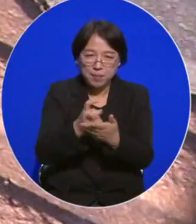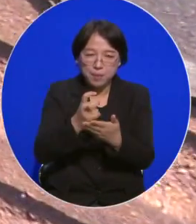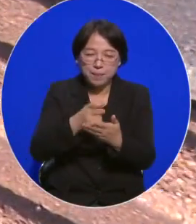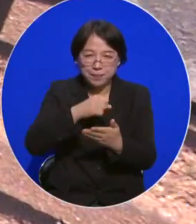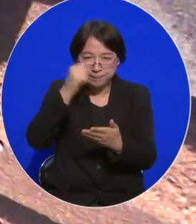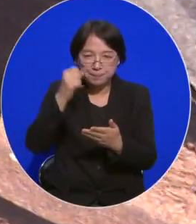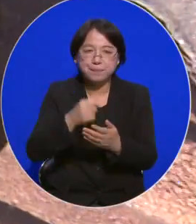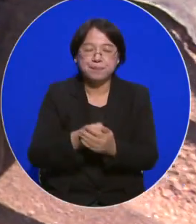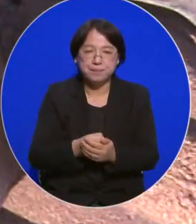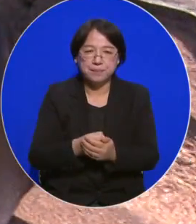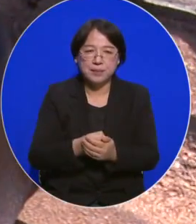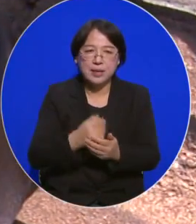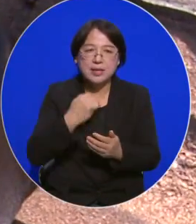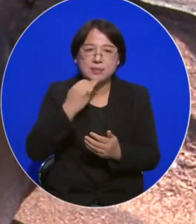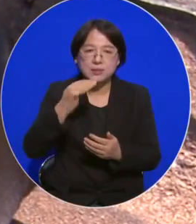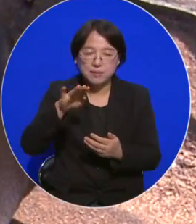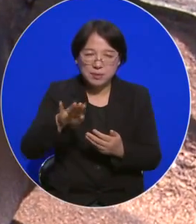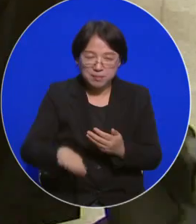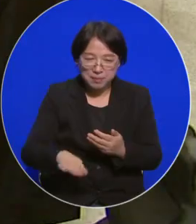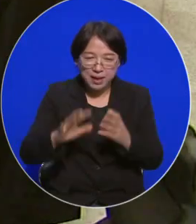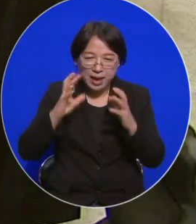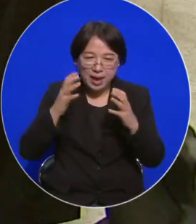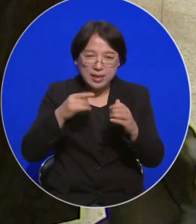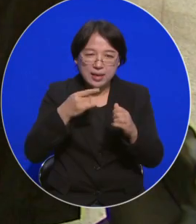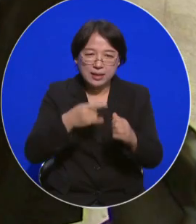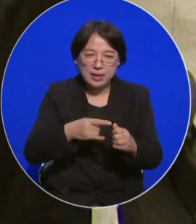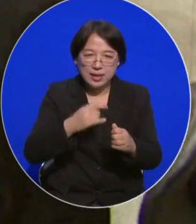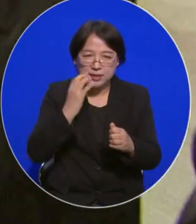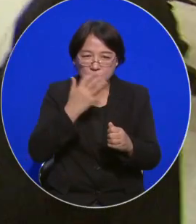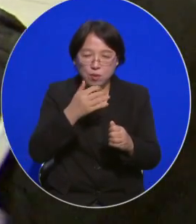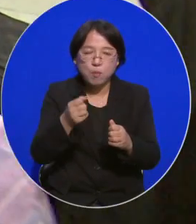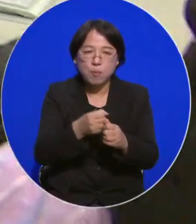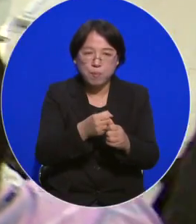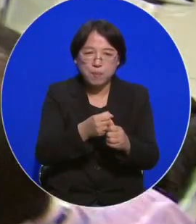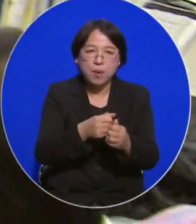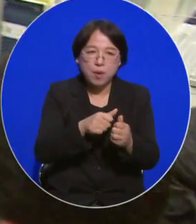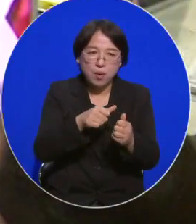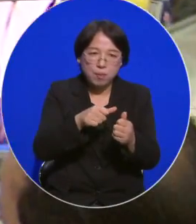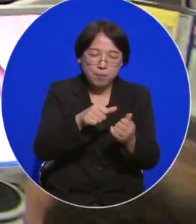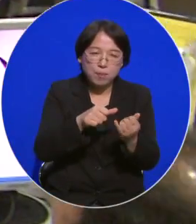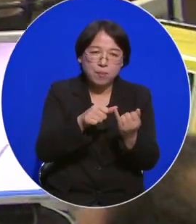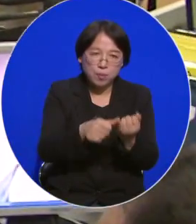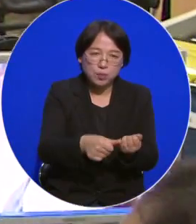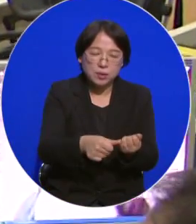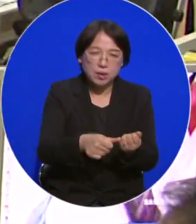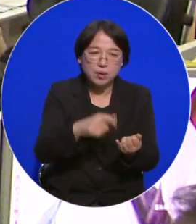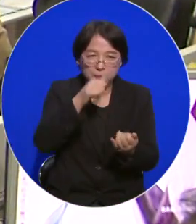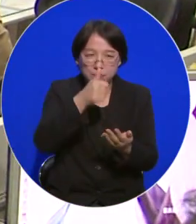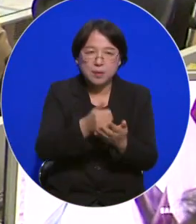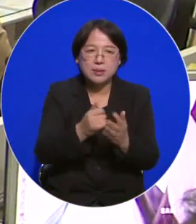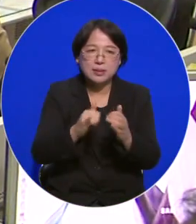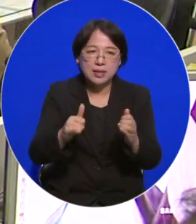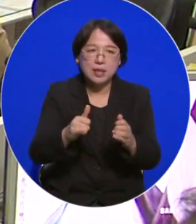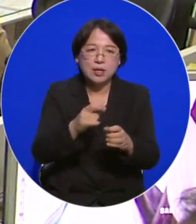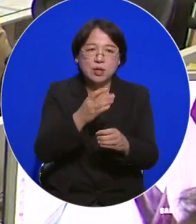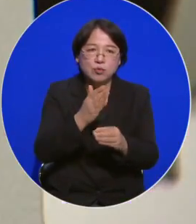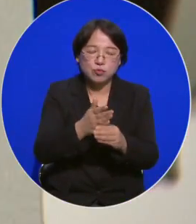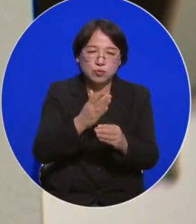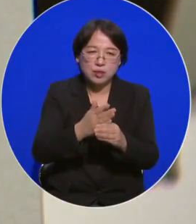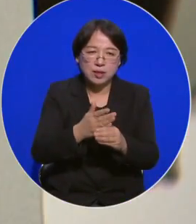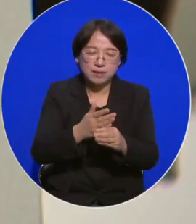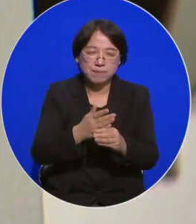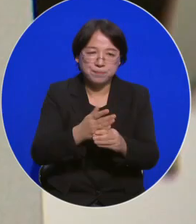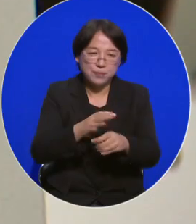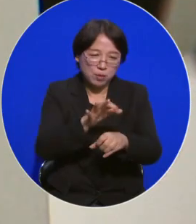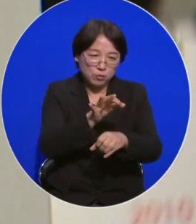미만의 아동을 대상으로 성폭력 범죄를 저질러 위치추적 전자장치를 부착하게 된 성범죄자 가운데 재범위험이 높고